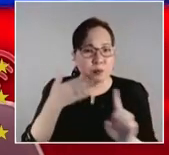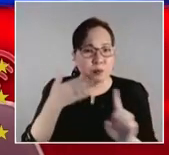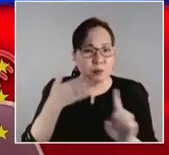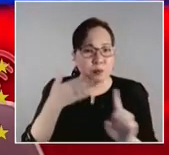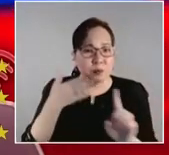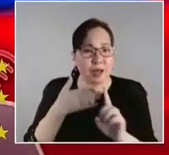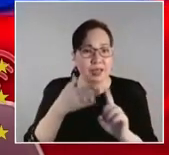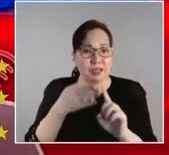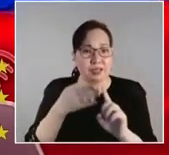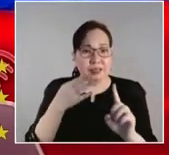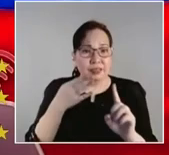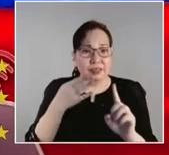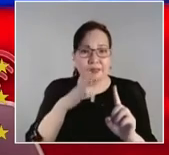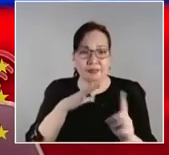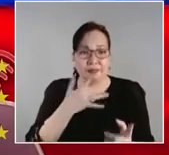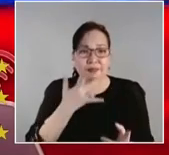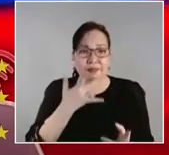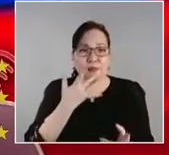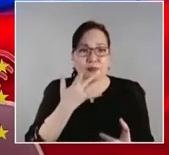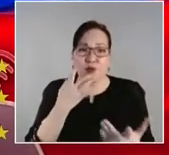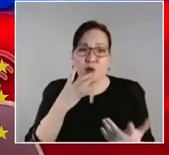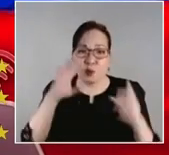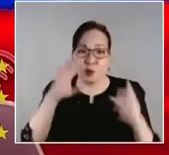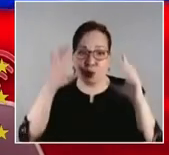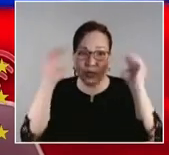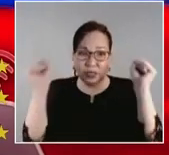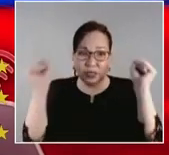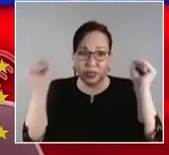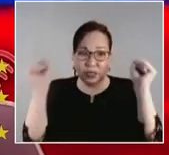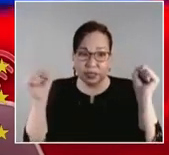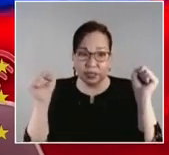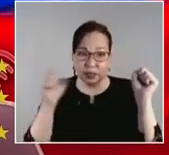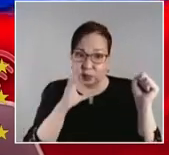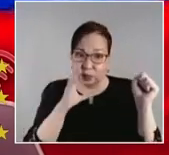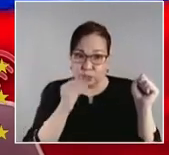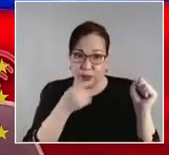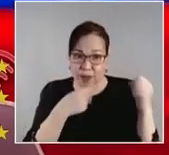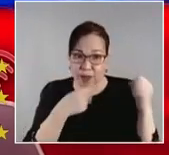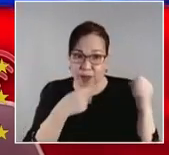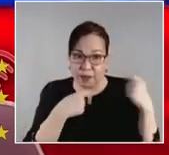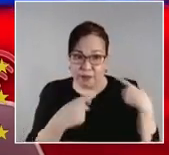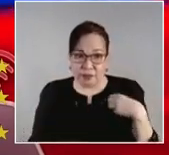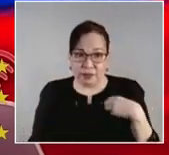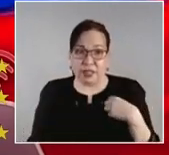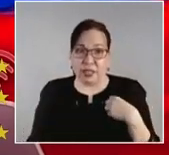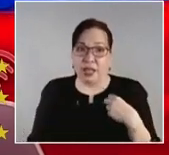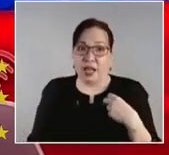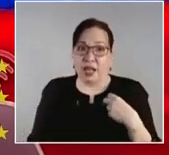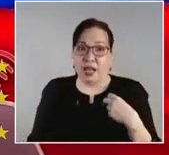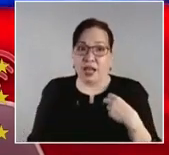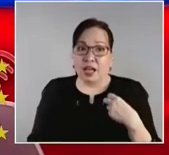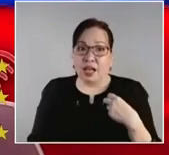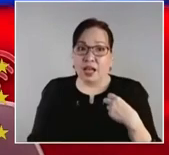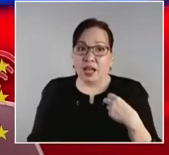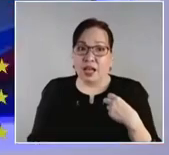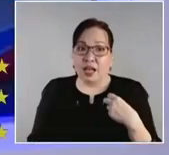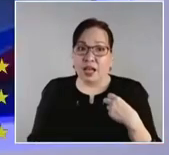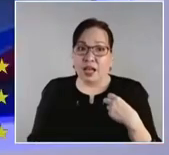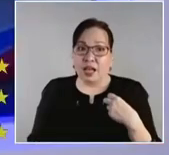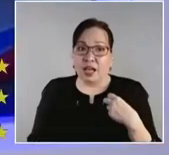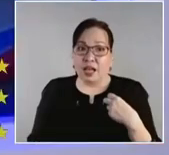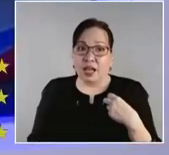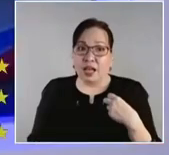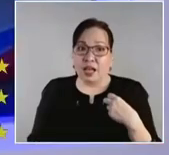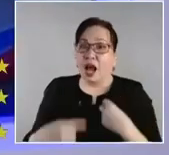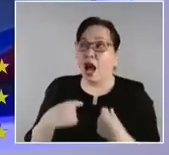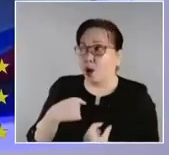akong yung five-tier, saka higher tier and lower tier. Okay. Lower tier meaning yun yung hindi nyo iboboto?